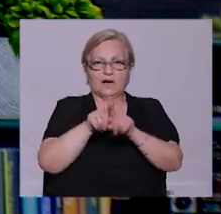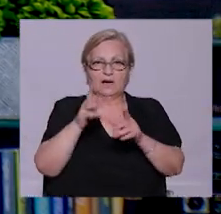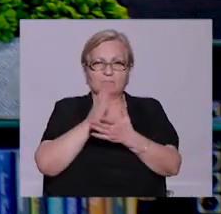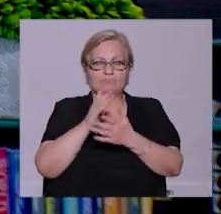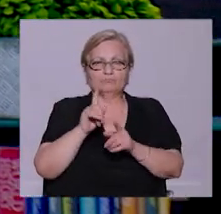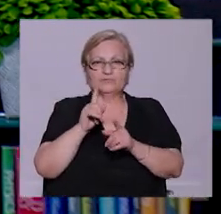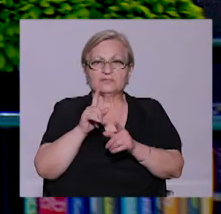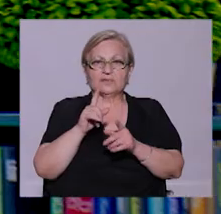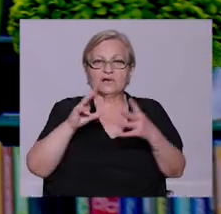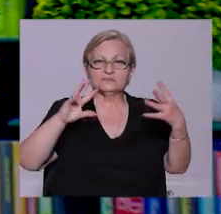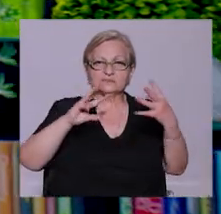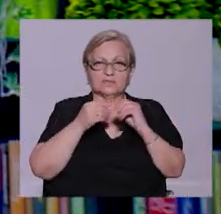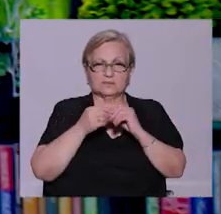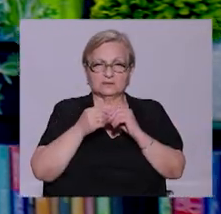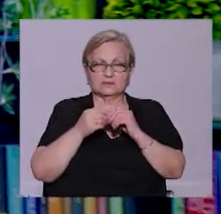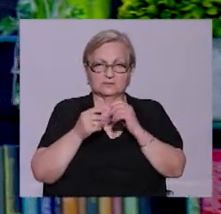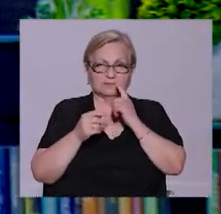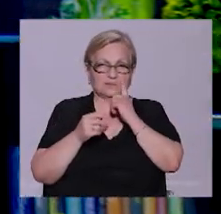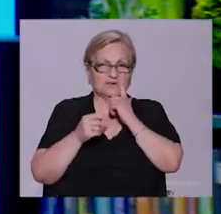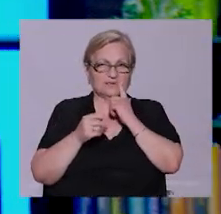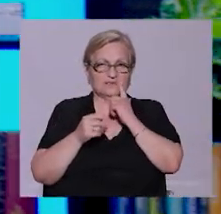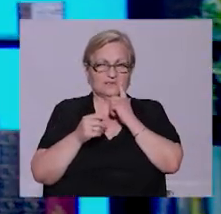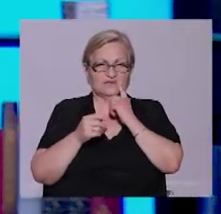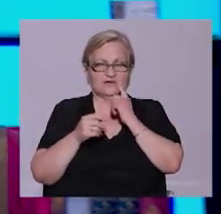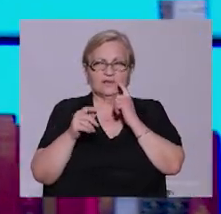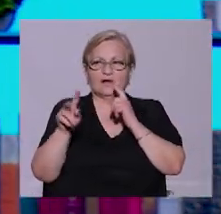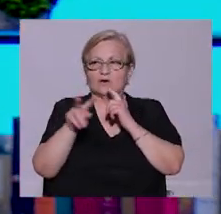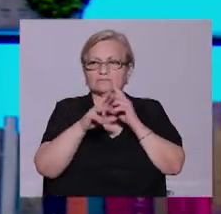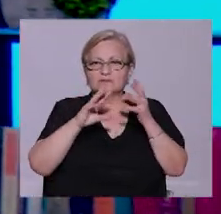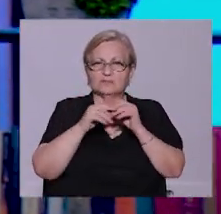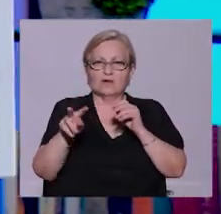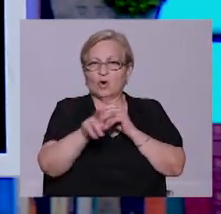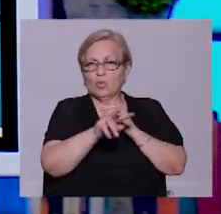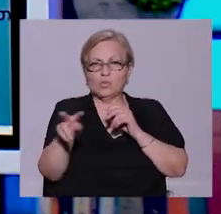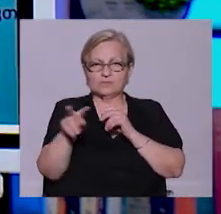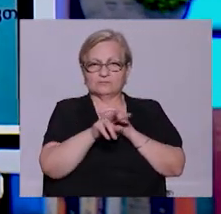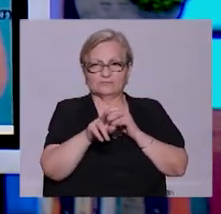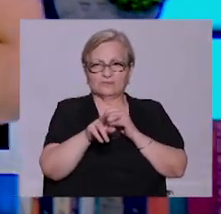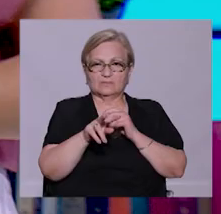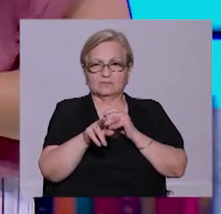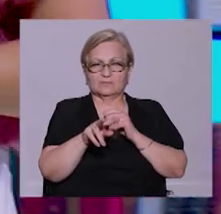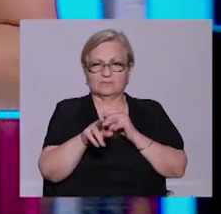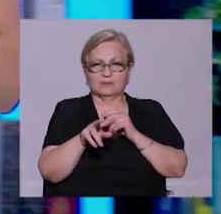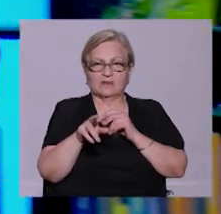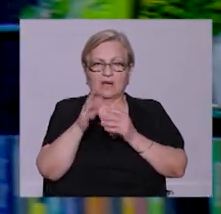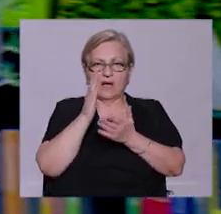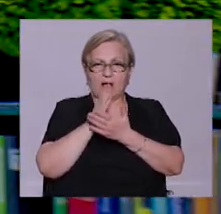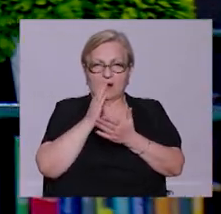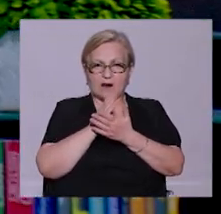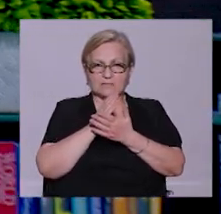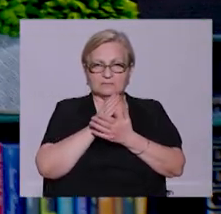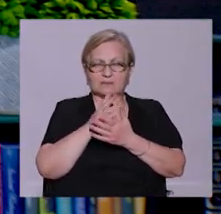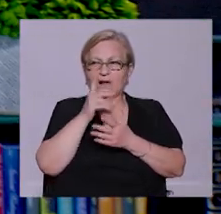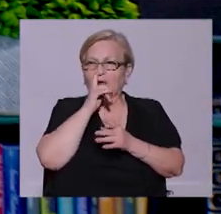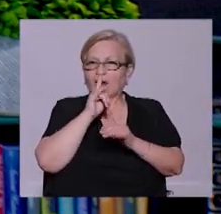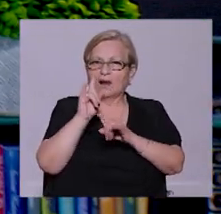Რა აქვთ მათ საერთო? რა თქმა უნდა, მათ საერთო აქვთ ის, რომ ორივე ალეგორიული ნაწარმოებია და